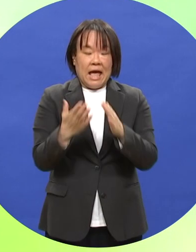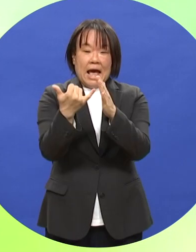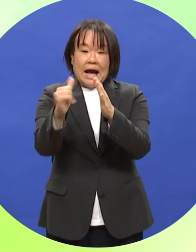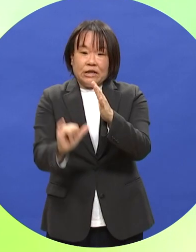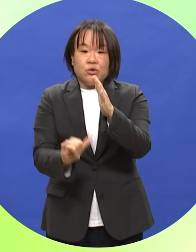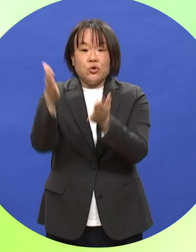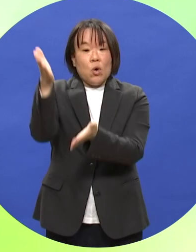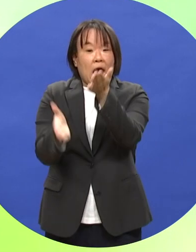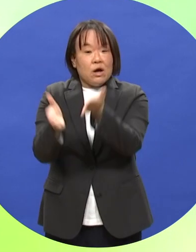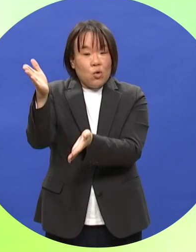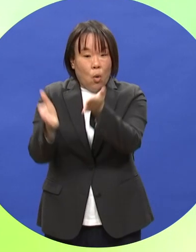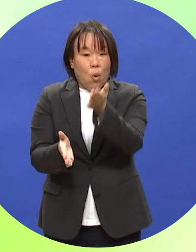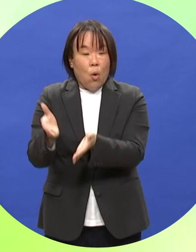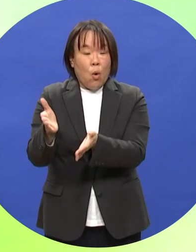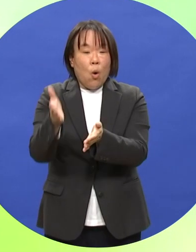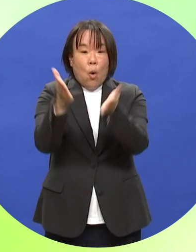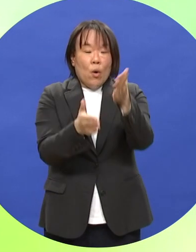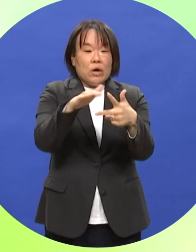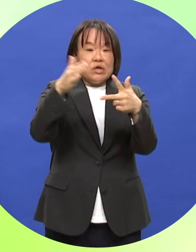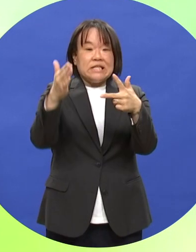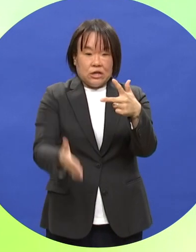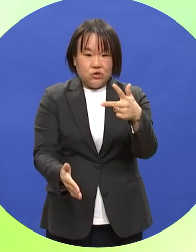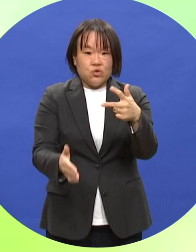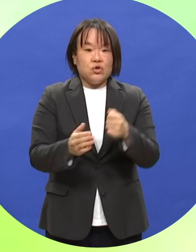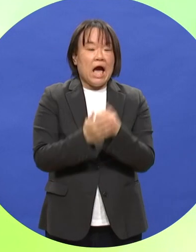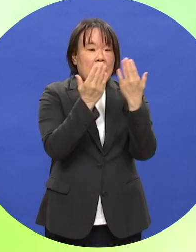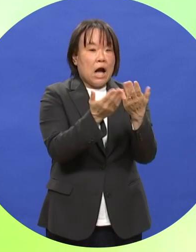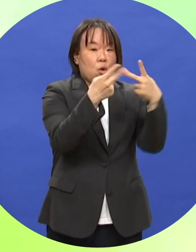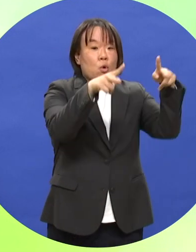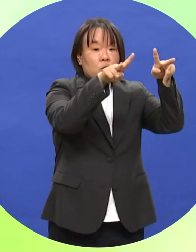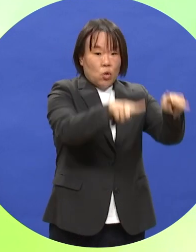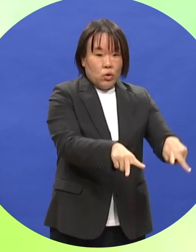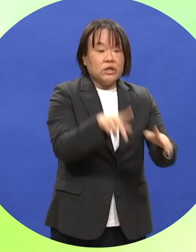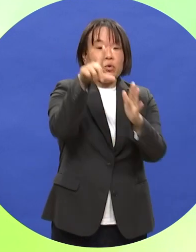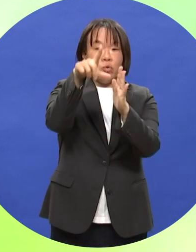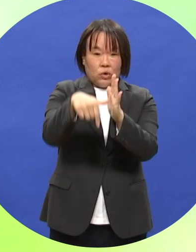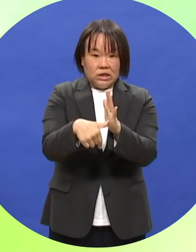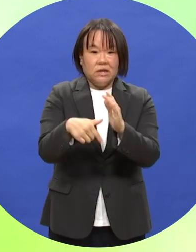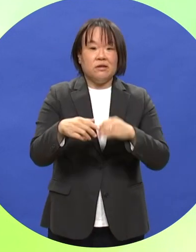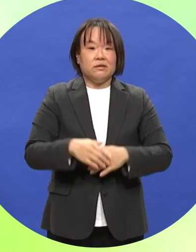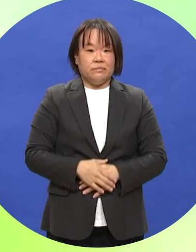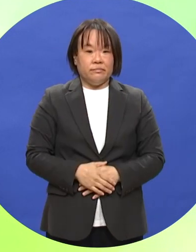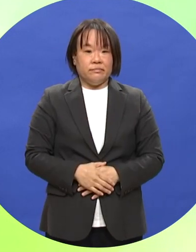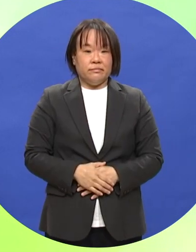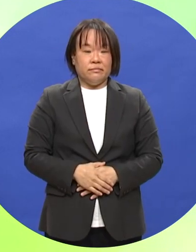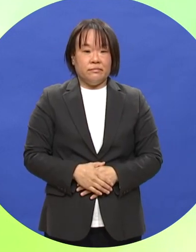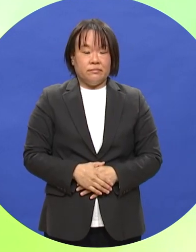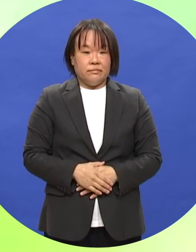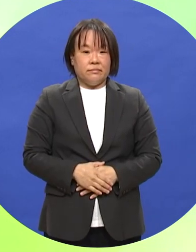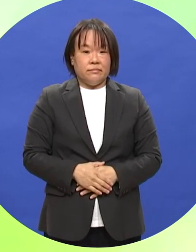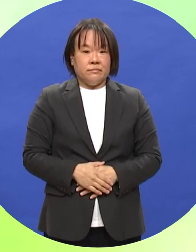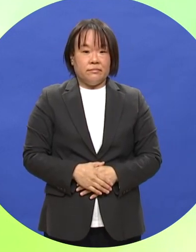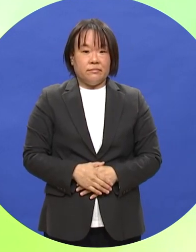家族の看護、保育施設や学校行事の際の一時預かり、